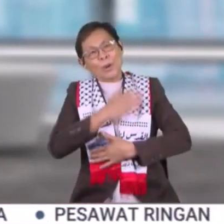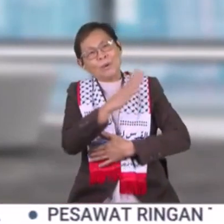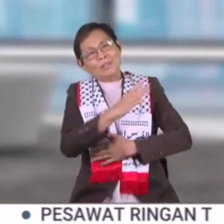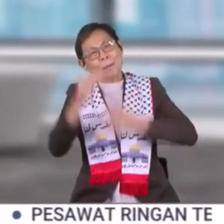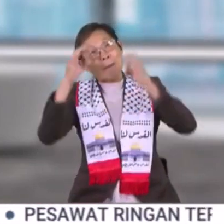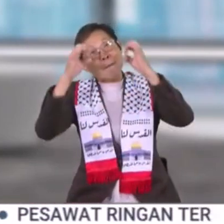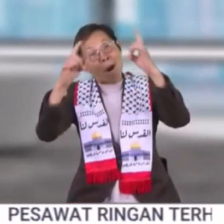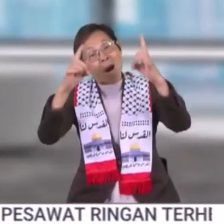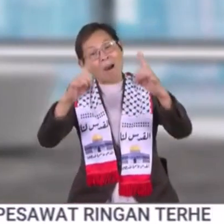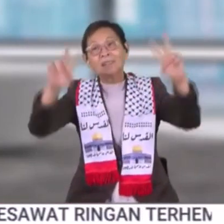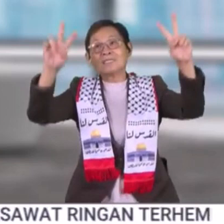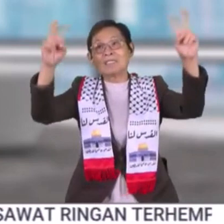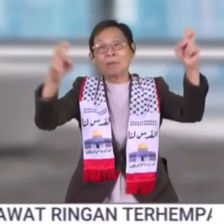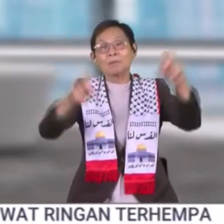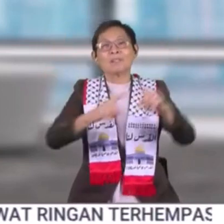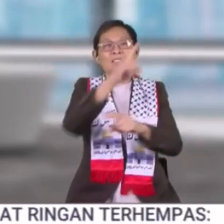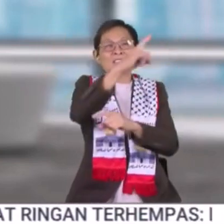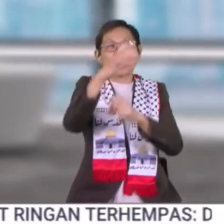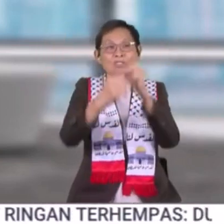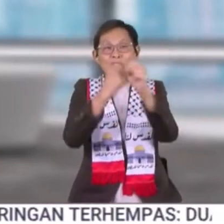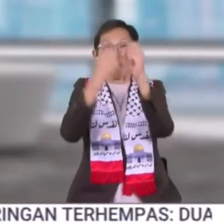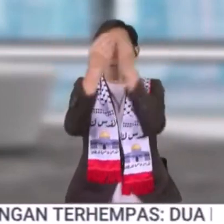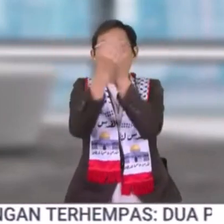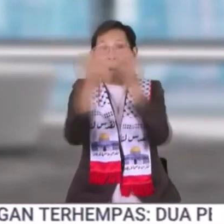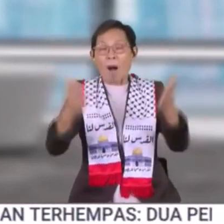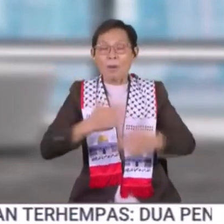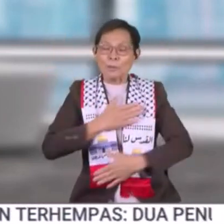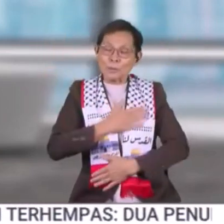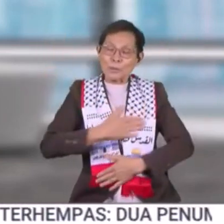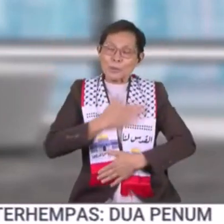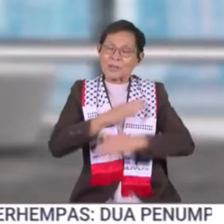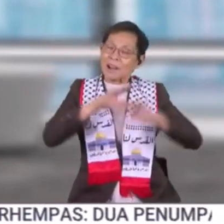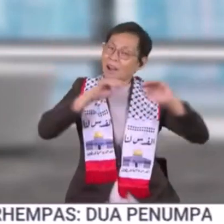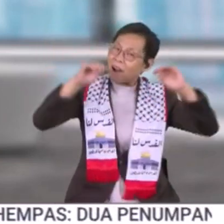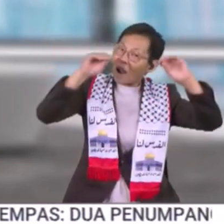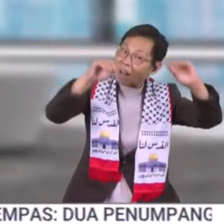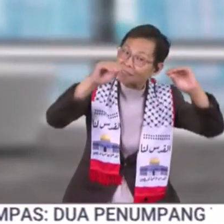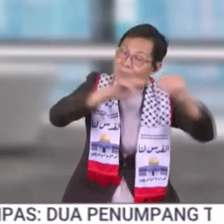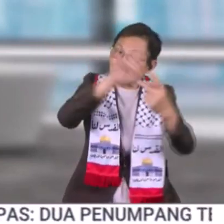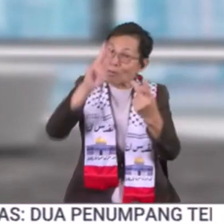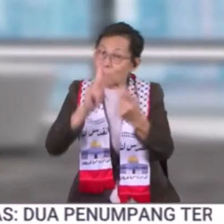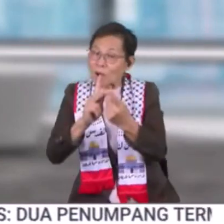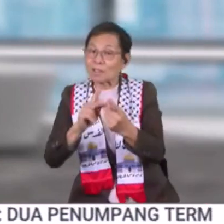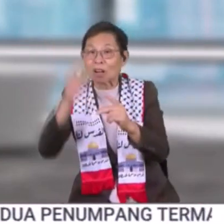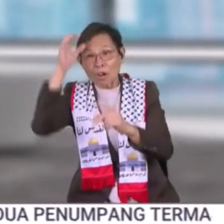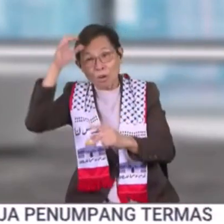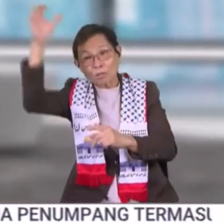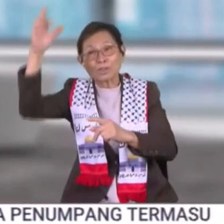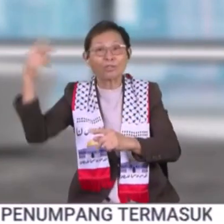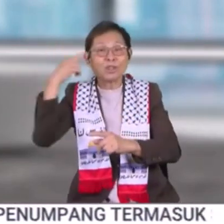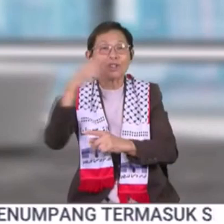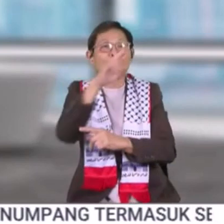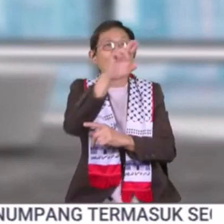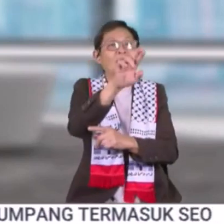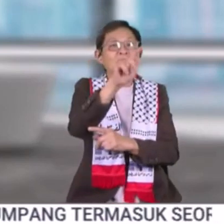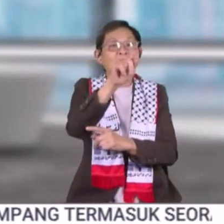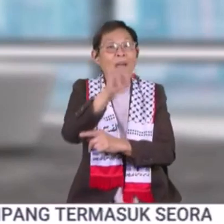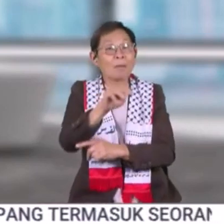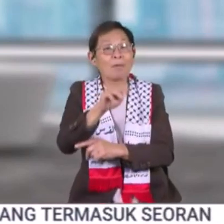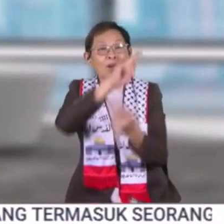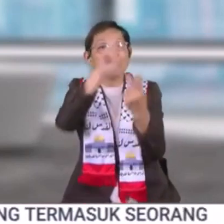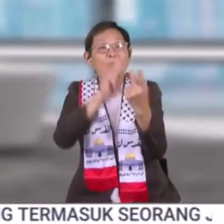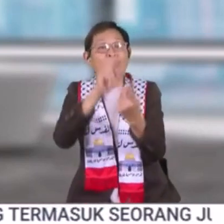pendidikan malah tema seabad menyampai maklumat menghibur dan mendidik bertepatan dengan konsep radio televisyen Malaysia